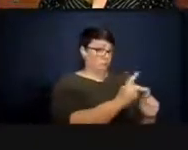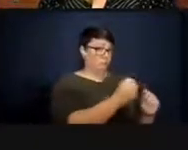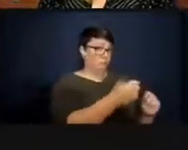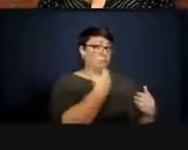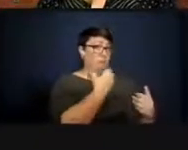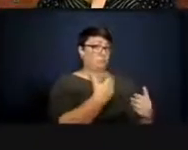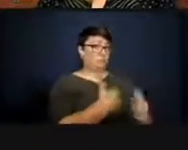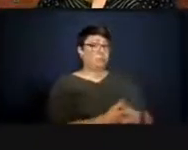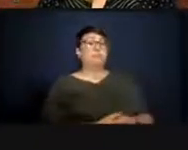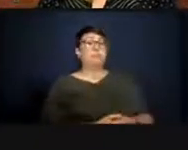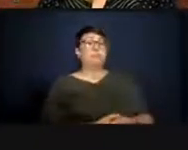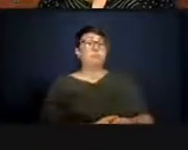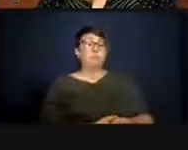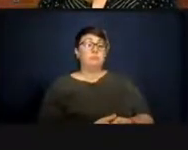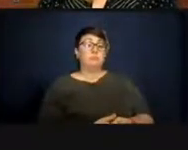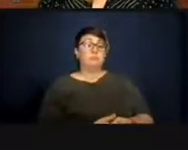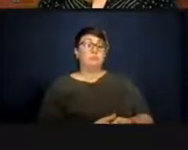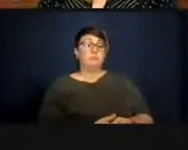kwanza. Asante sana.